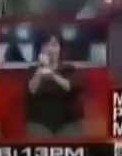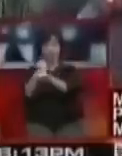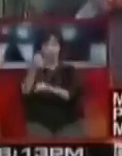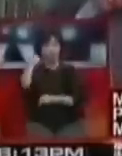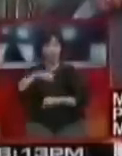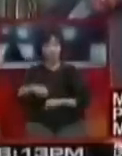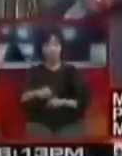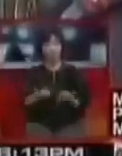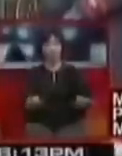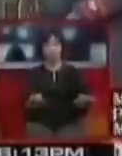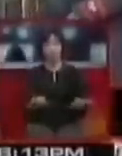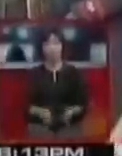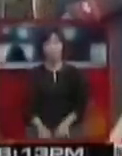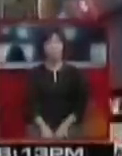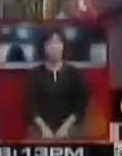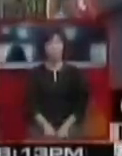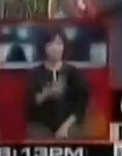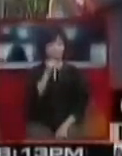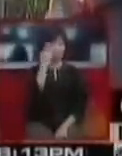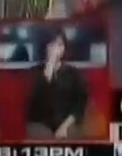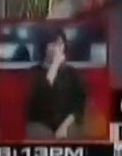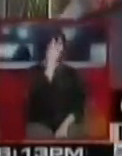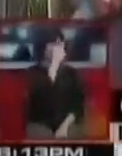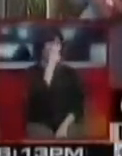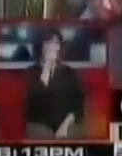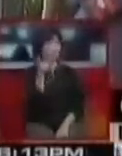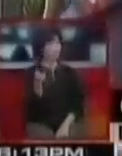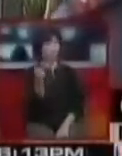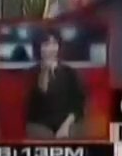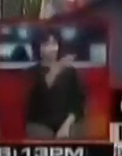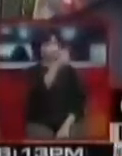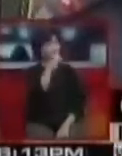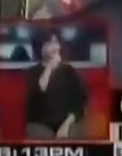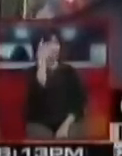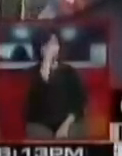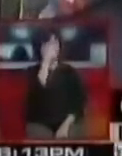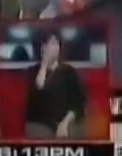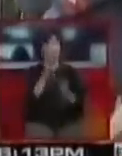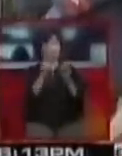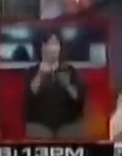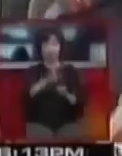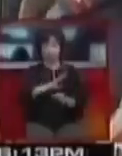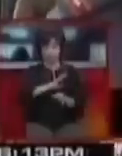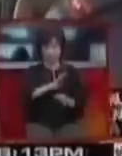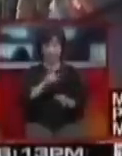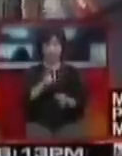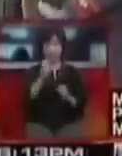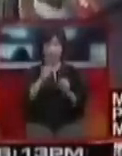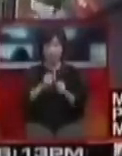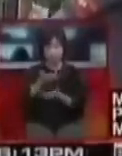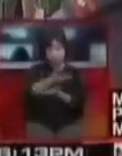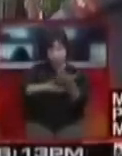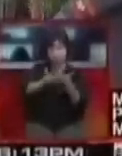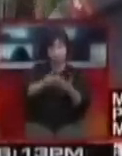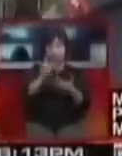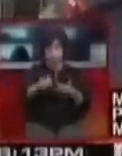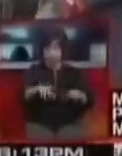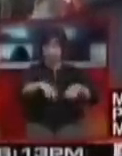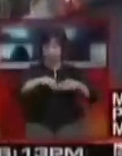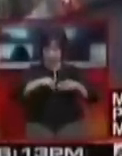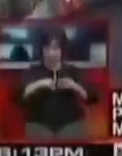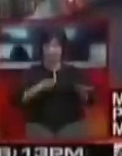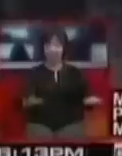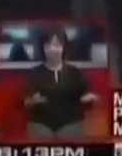ralista. Hindi naman, hindi katwiran yan. Kung marunong sila tumupot sa usapan, dapat nandiyan lang